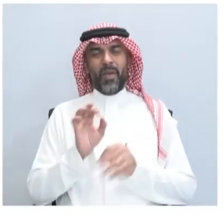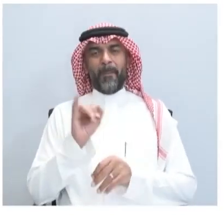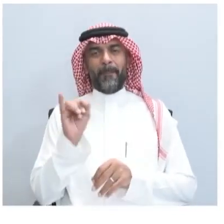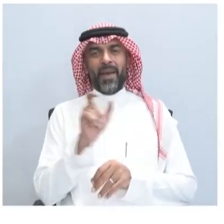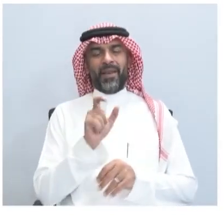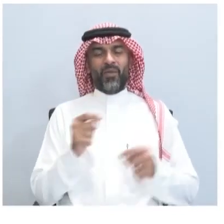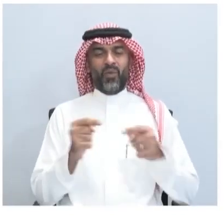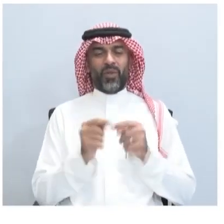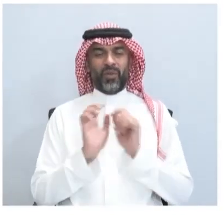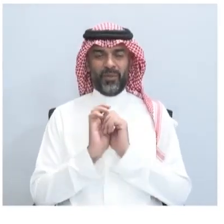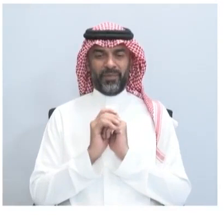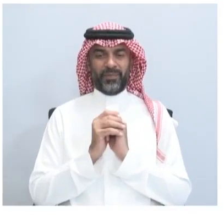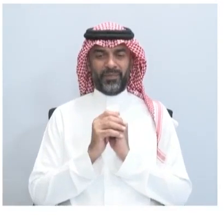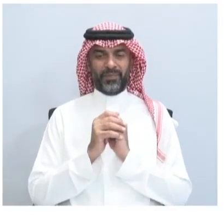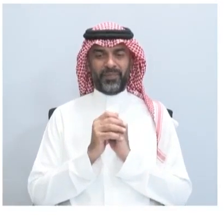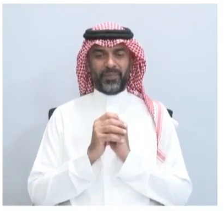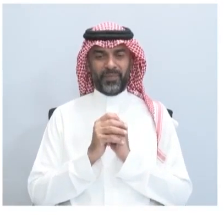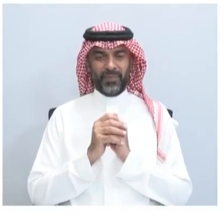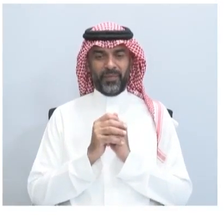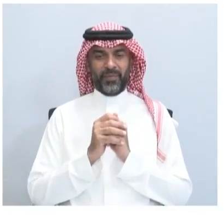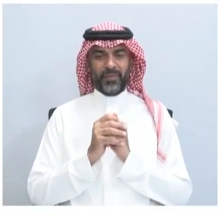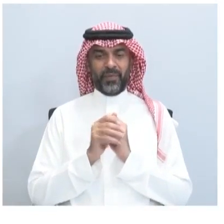لسؤالي فهي استفهاميه